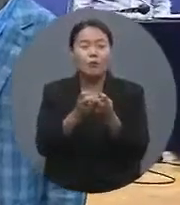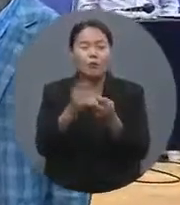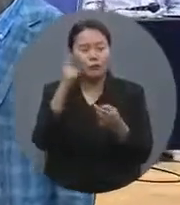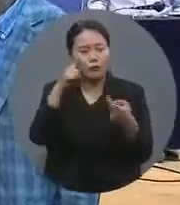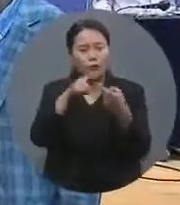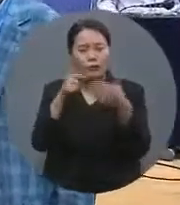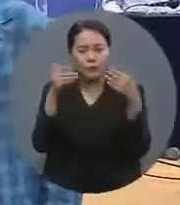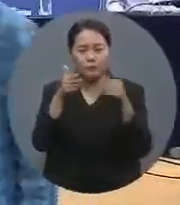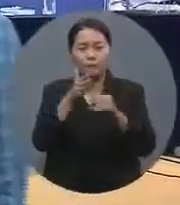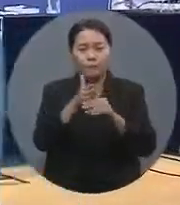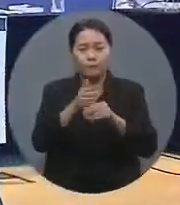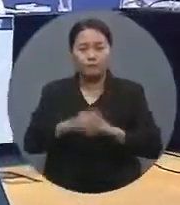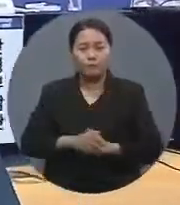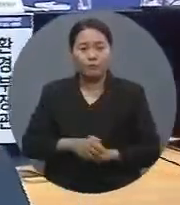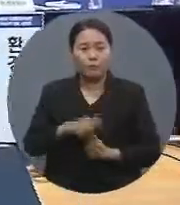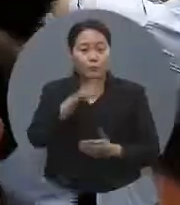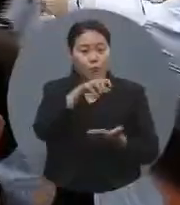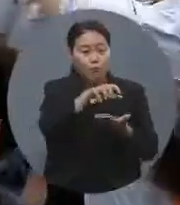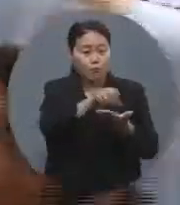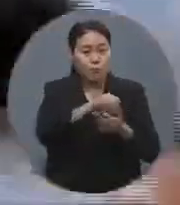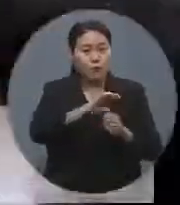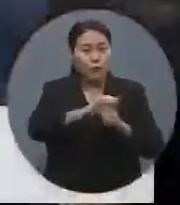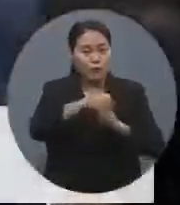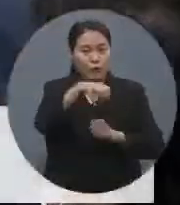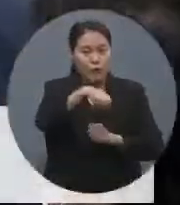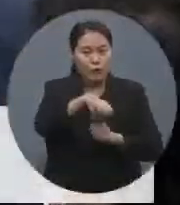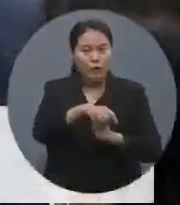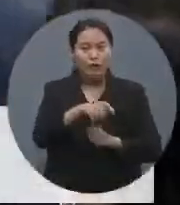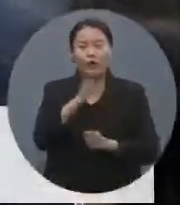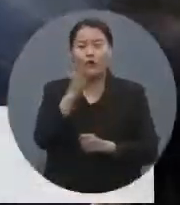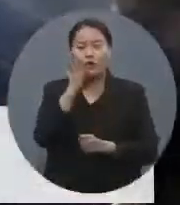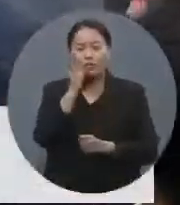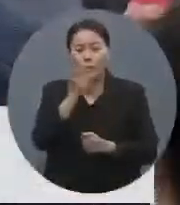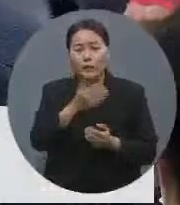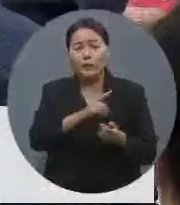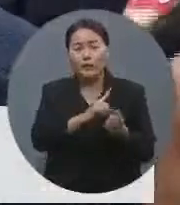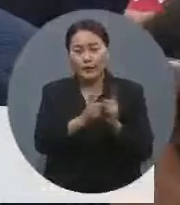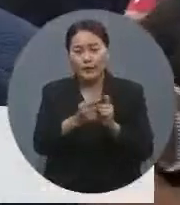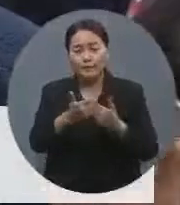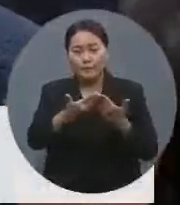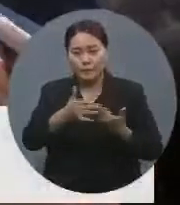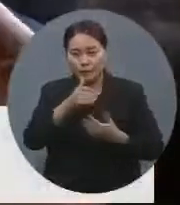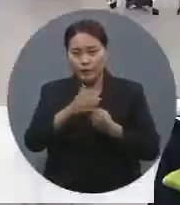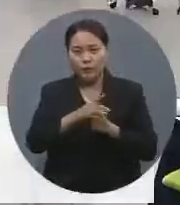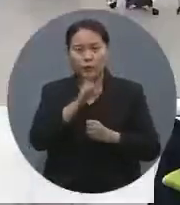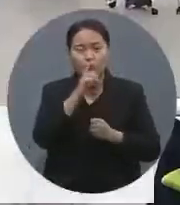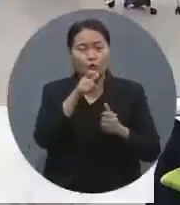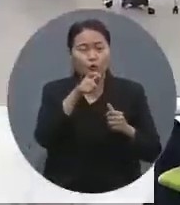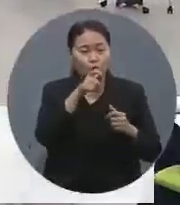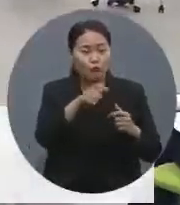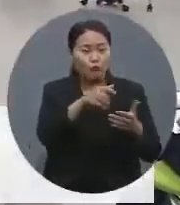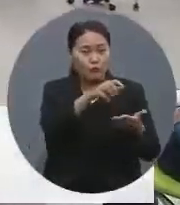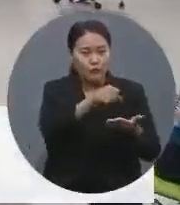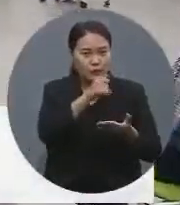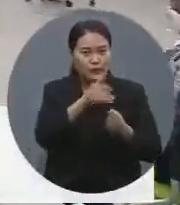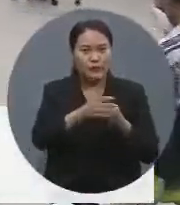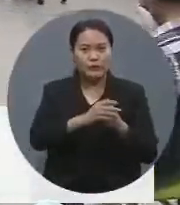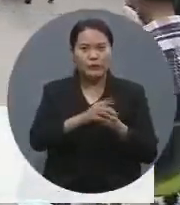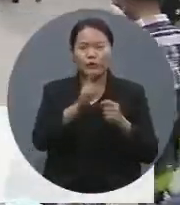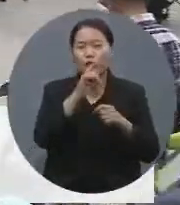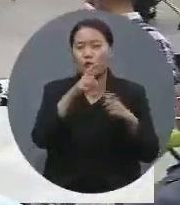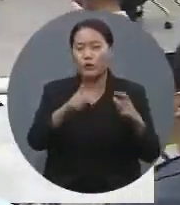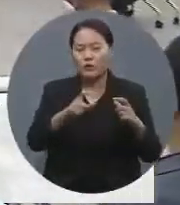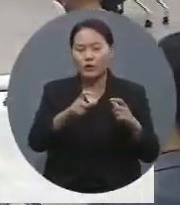관건입니다. 운문댐 물을 받아쓰던 대구가 취소원을 울산에 내주는 대신 구미로부터 물을 공급받게 되자 구미